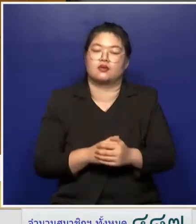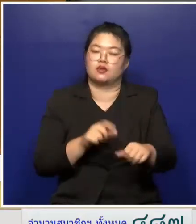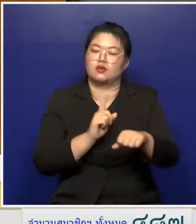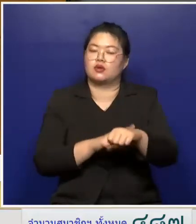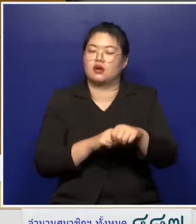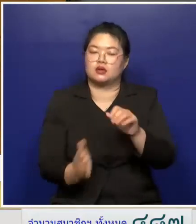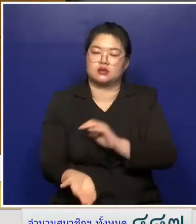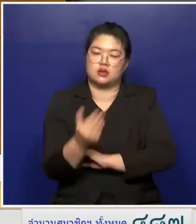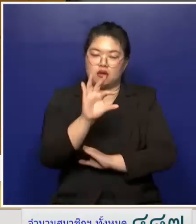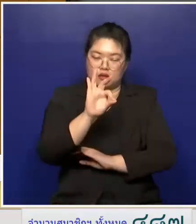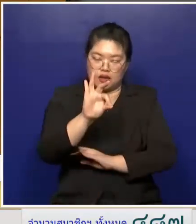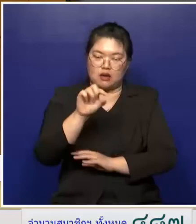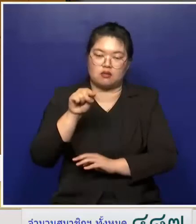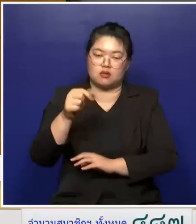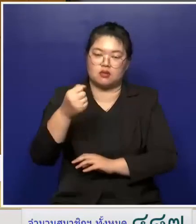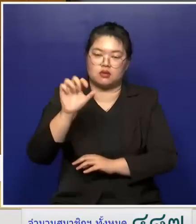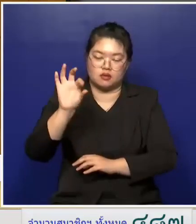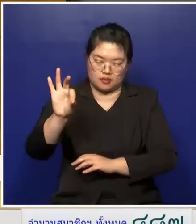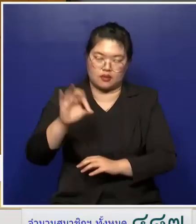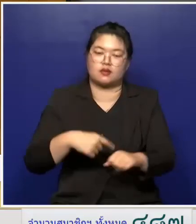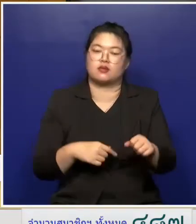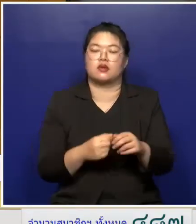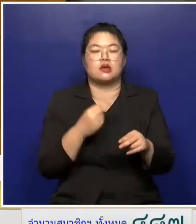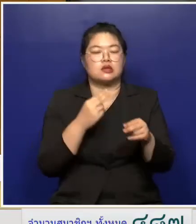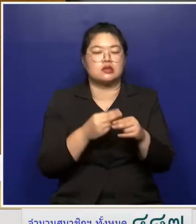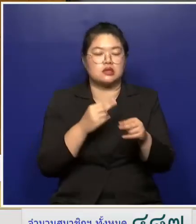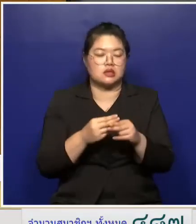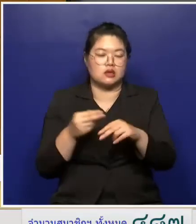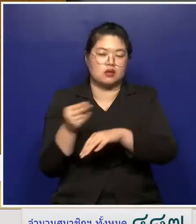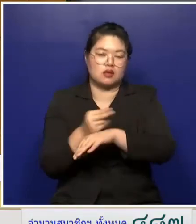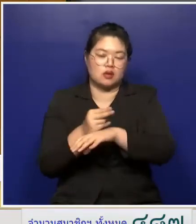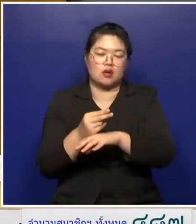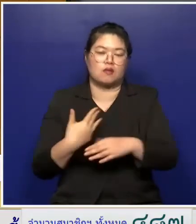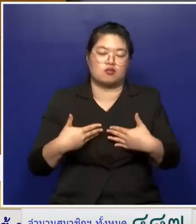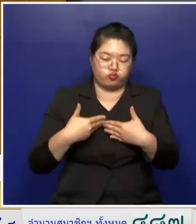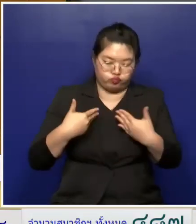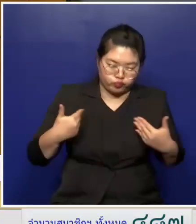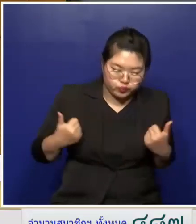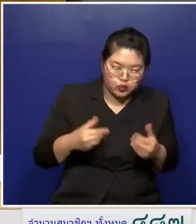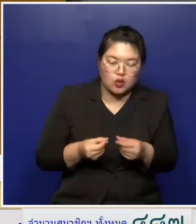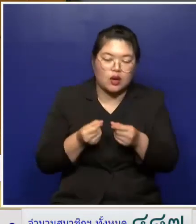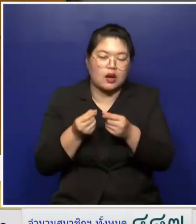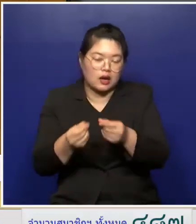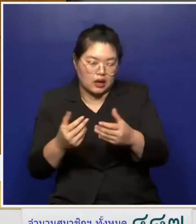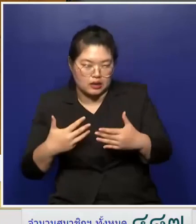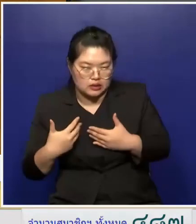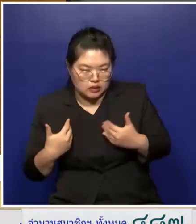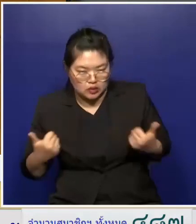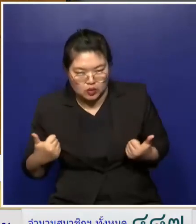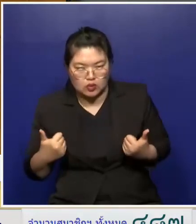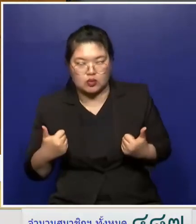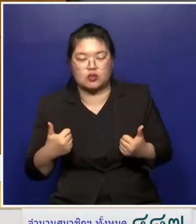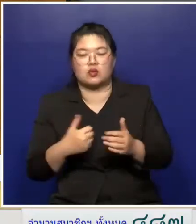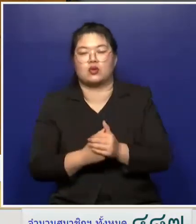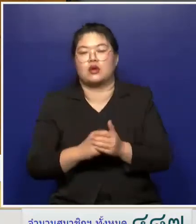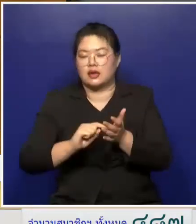น.19 น.ก็เลยชื่อรายการว่าุปันสุข 919 เริ่มต้